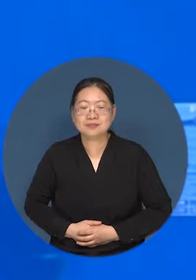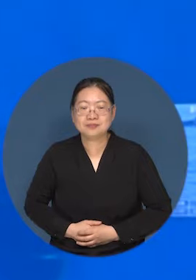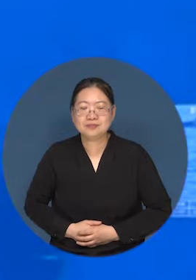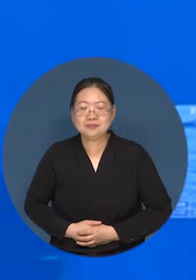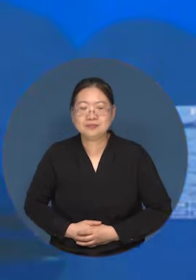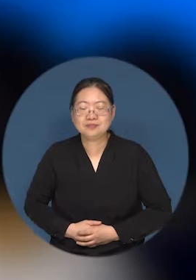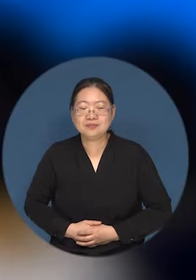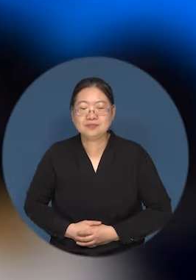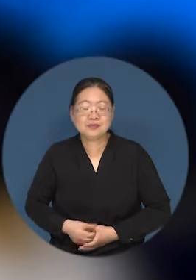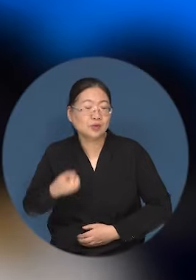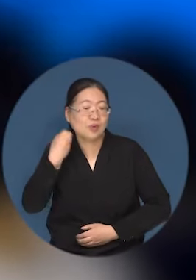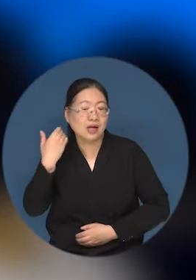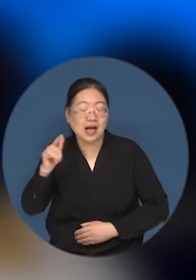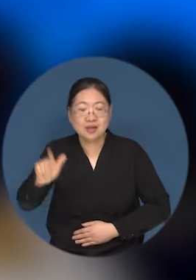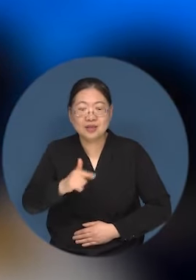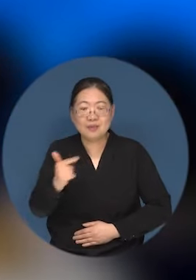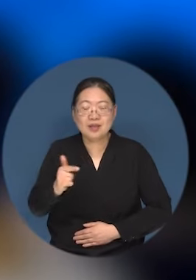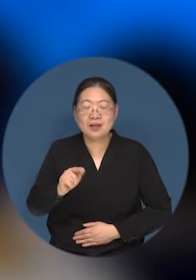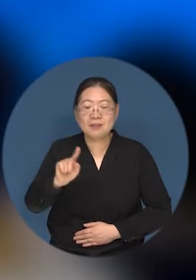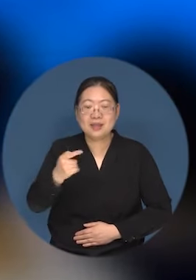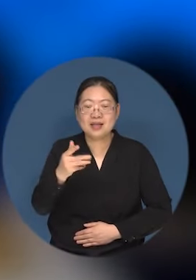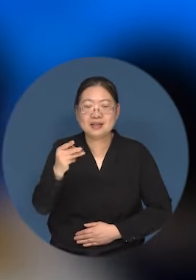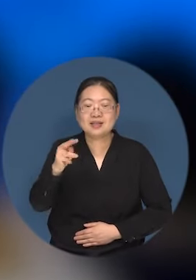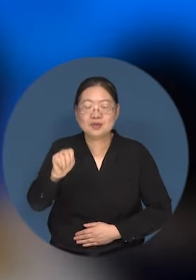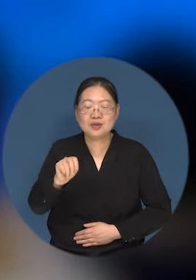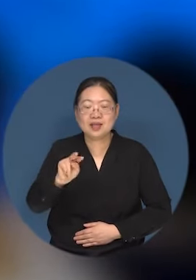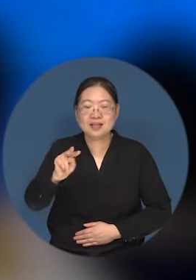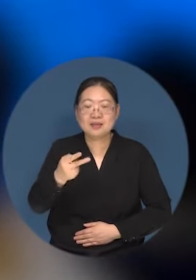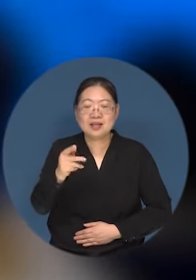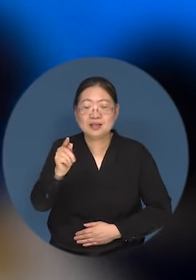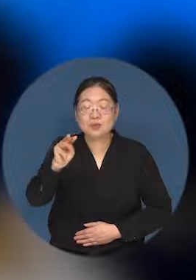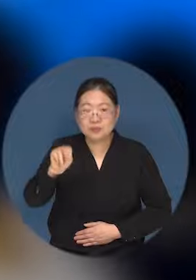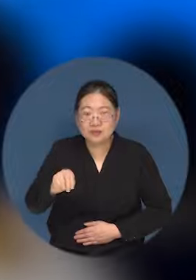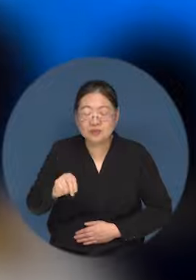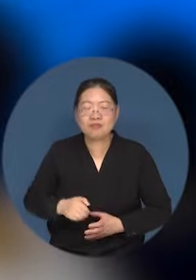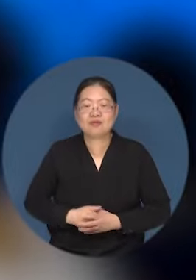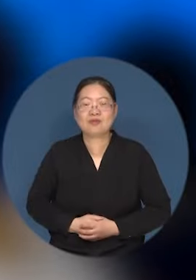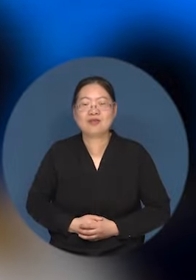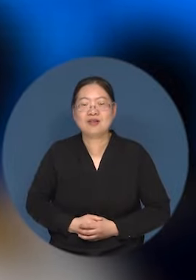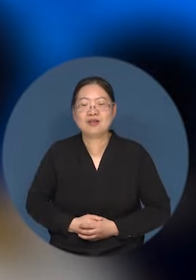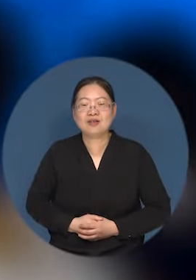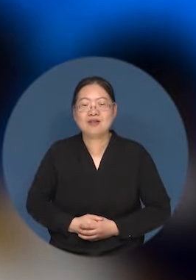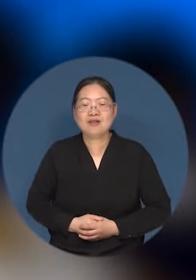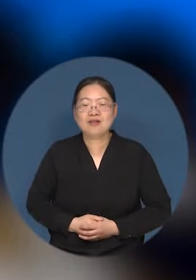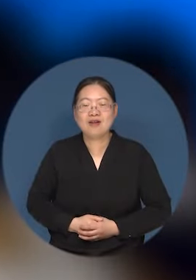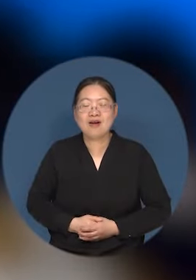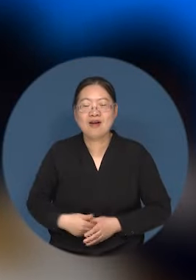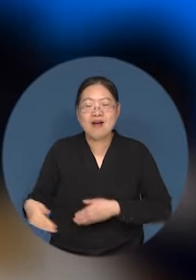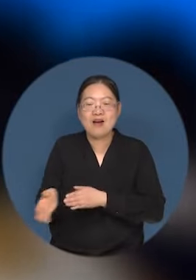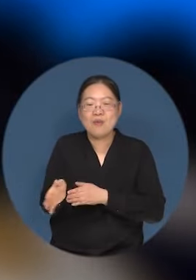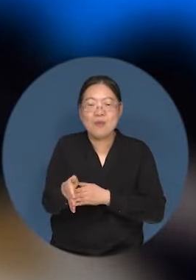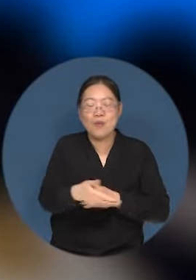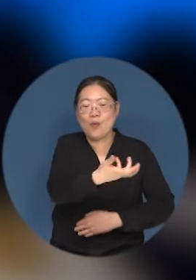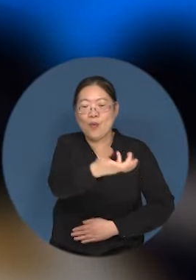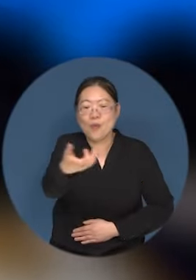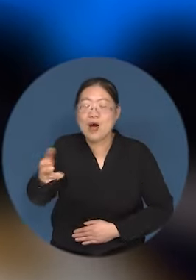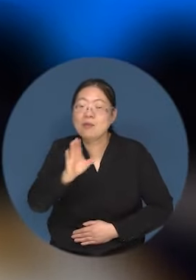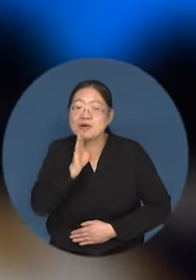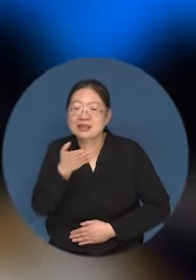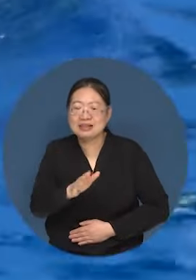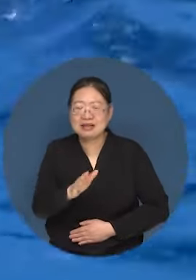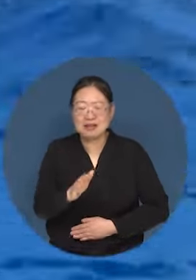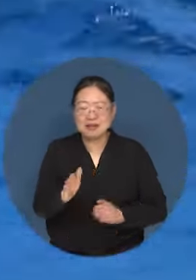그래서 하루에 뭐 적게는 뭐 100km, 많게는 200km 정도 이렇게 유용하는 거는 돌아다녀야 되는데 근데 그 좁은